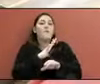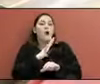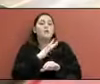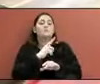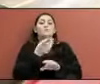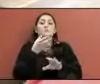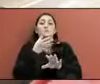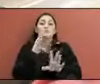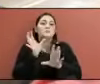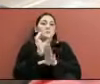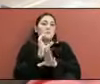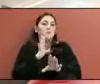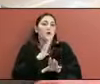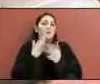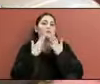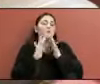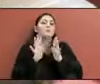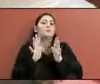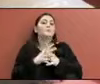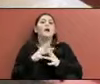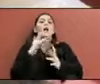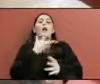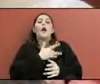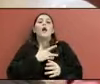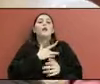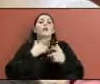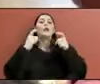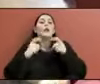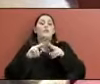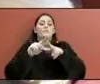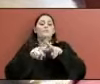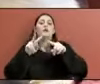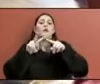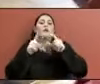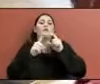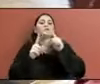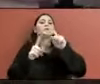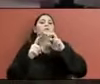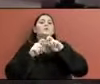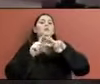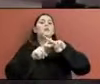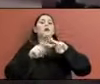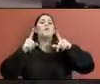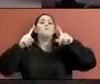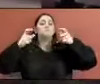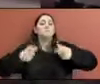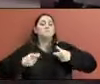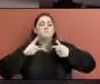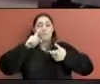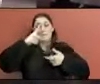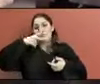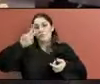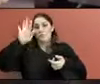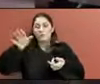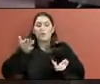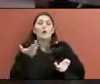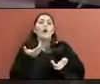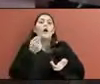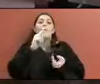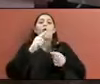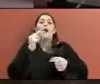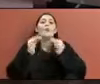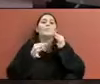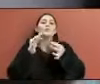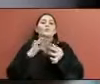tarafta. Kandıramızda bir köyümüzde bir amcamız vardı 56 yaşında. Ona bahsedeyim, çok önemli çünkü